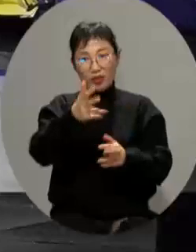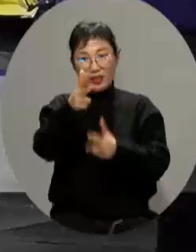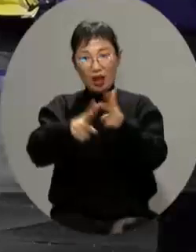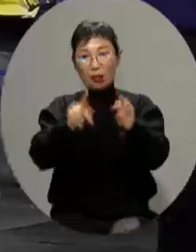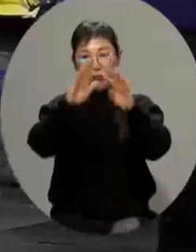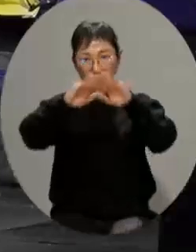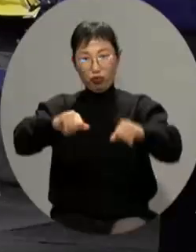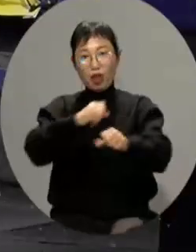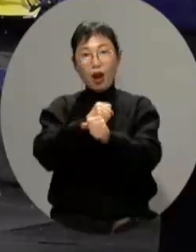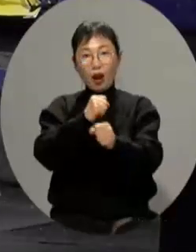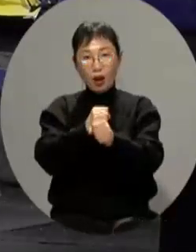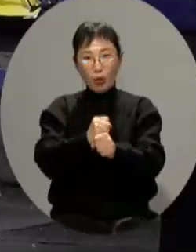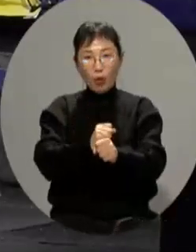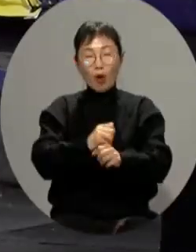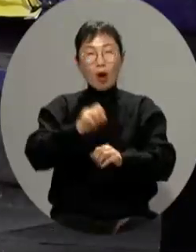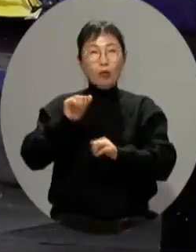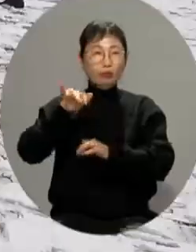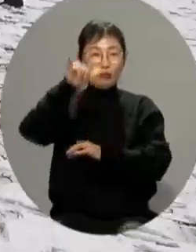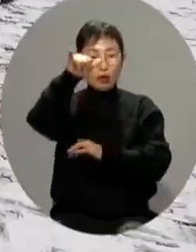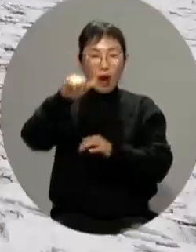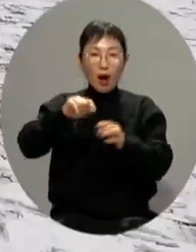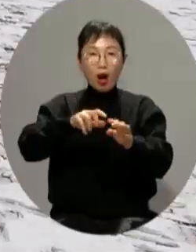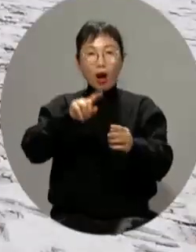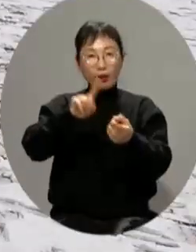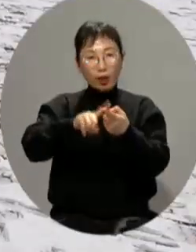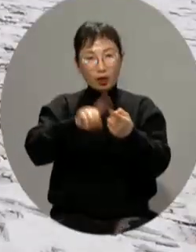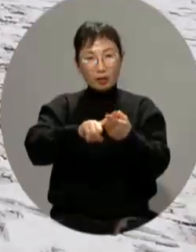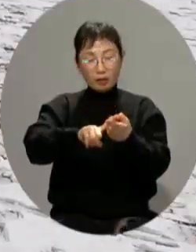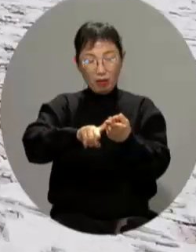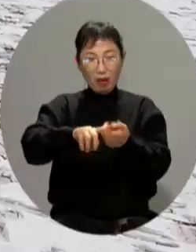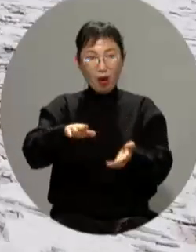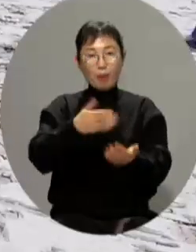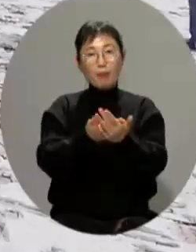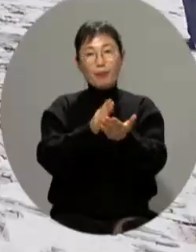철회하고 항공대대 운항 경로도 변경할 것을 요구했습니다.